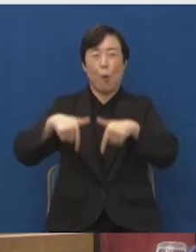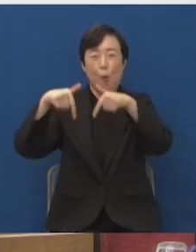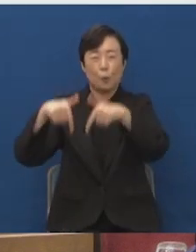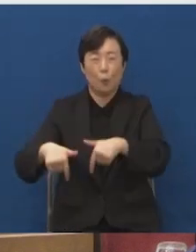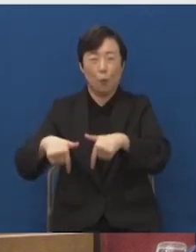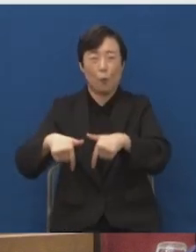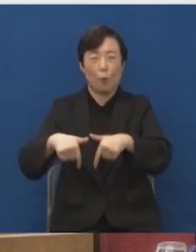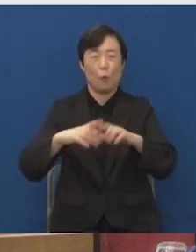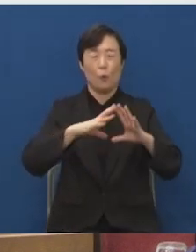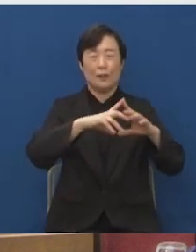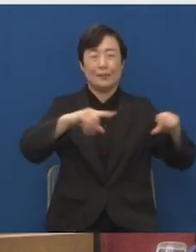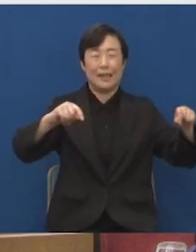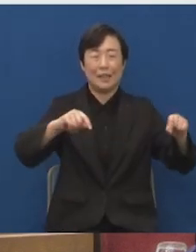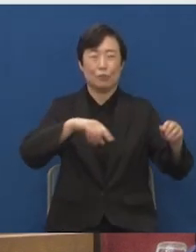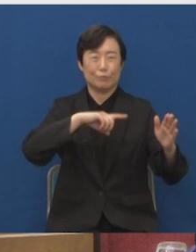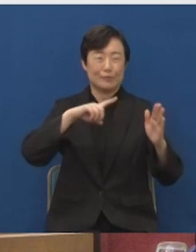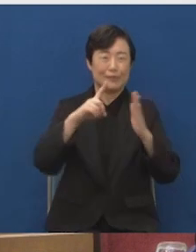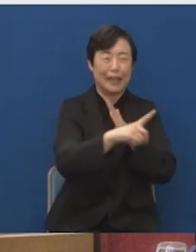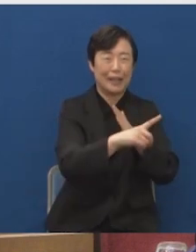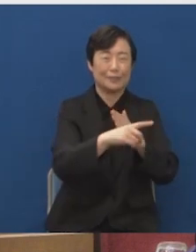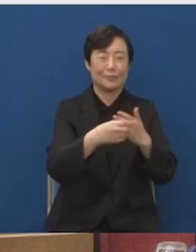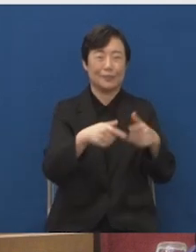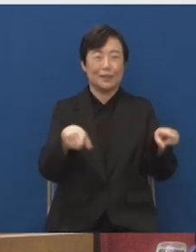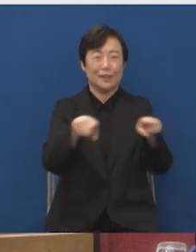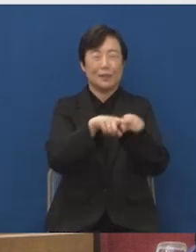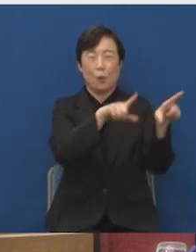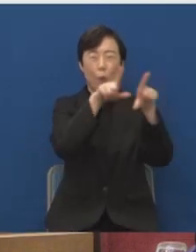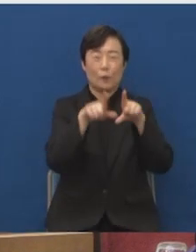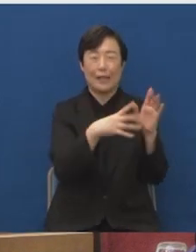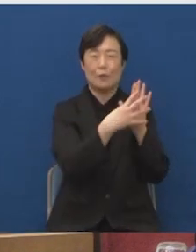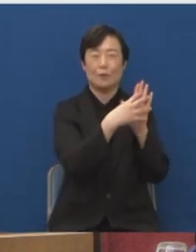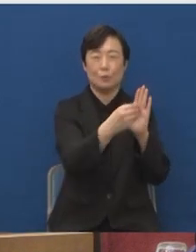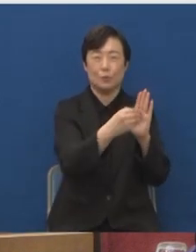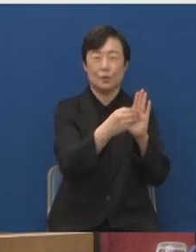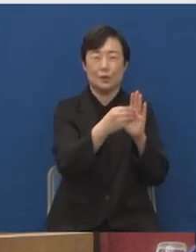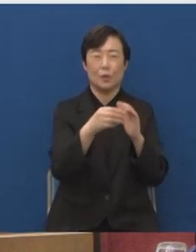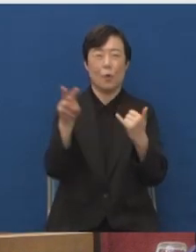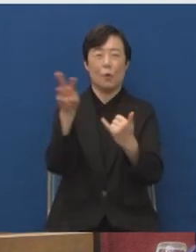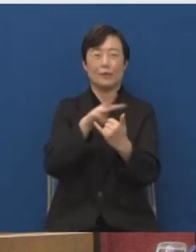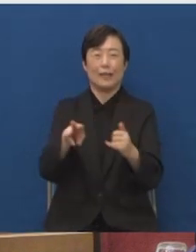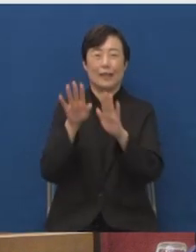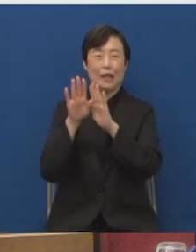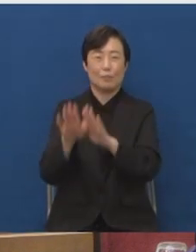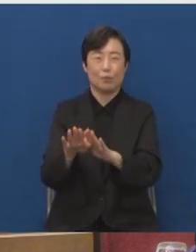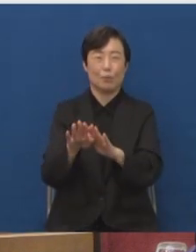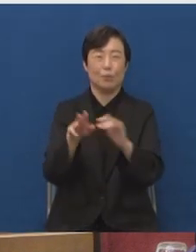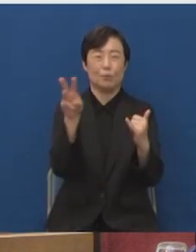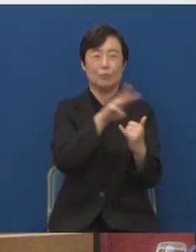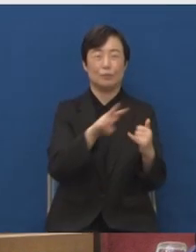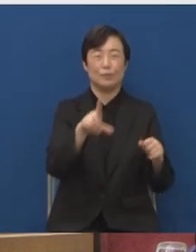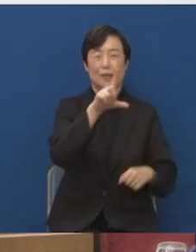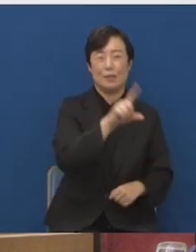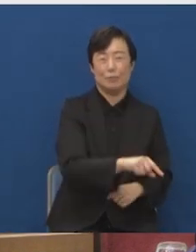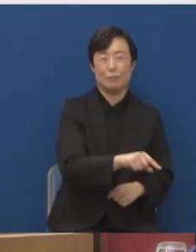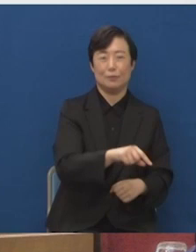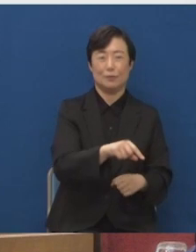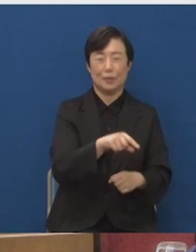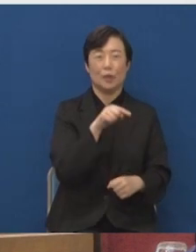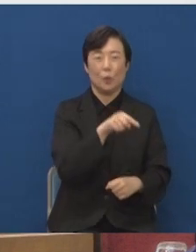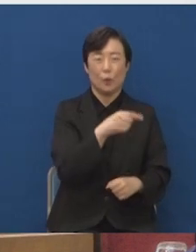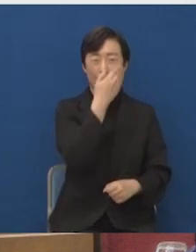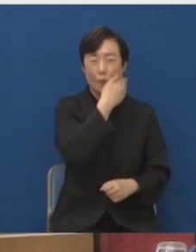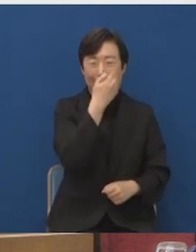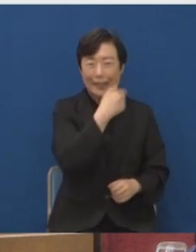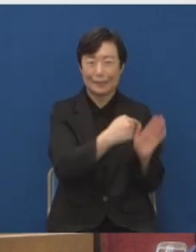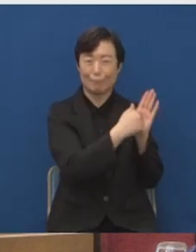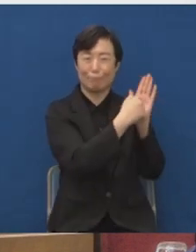型共生社会モデルの形成、命と暮らしを守る防災・減災対策を重点政策分野に位置づけ、施策を推